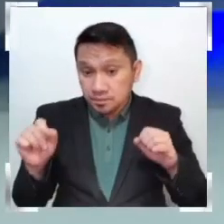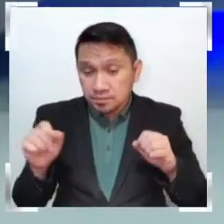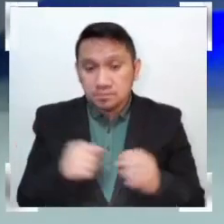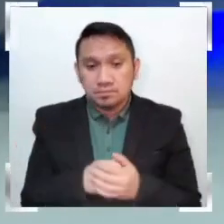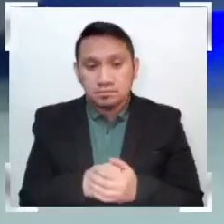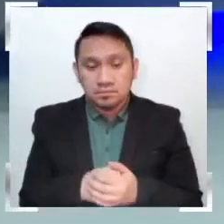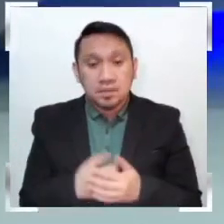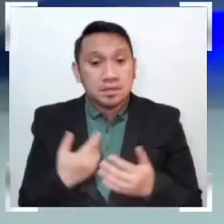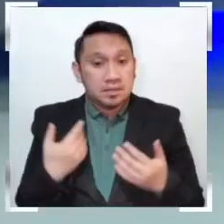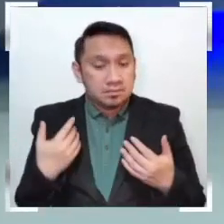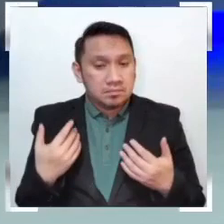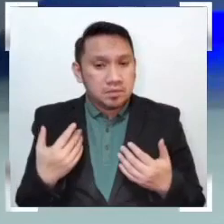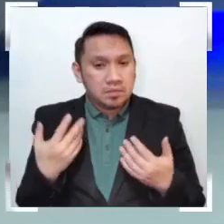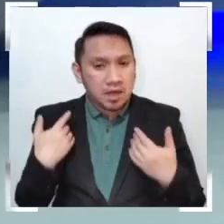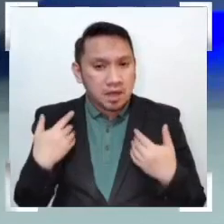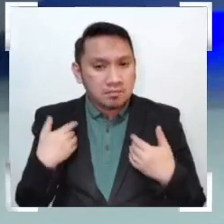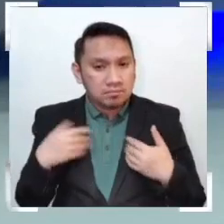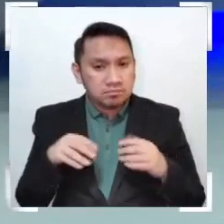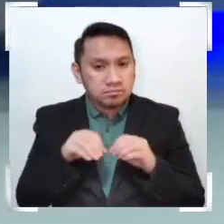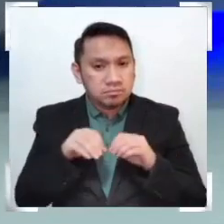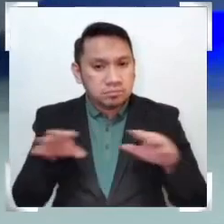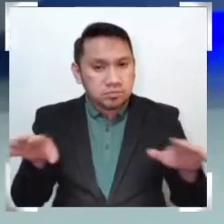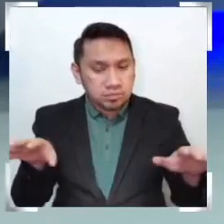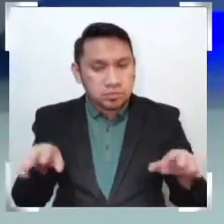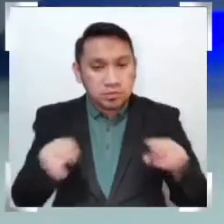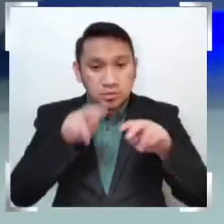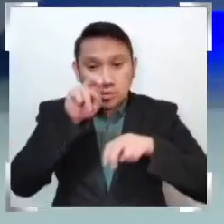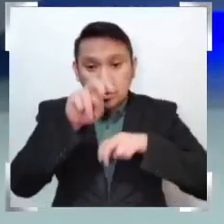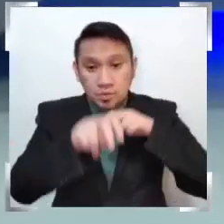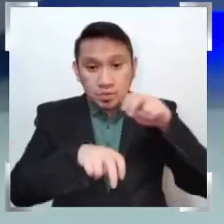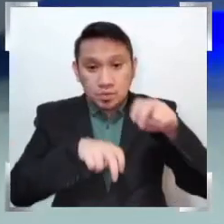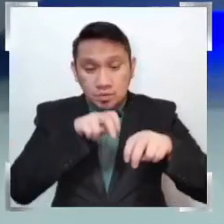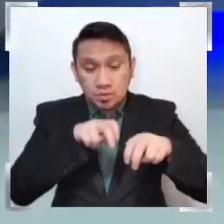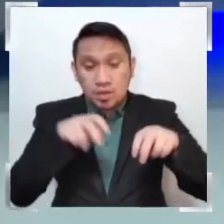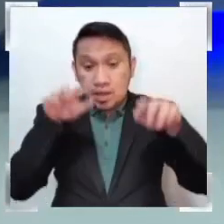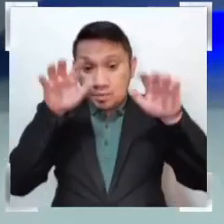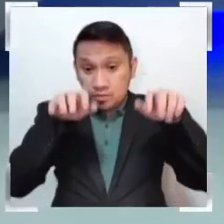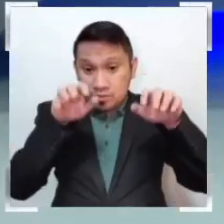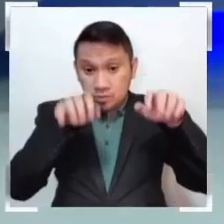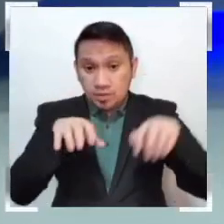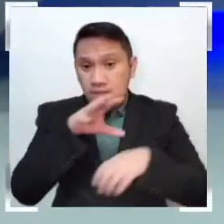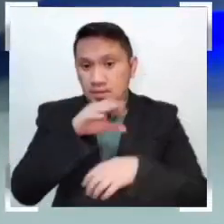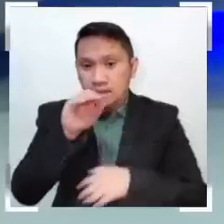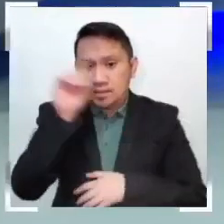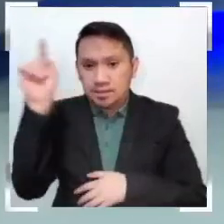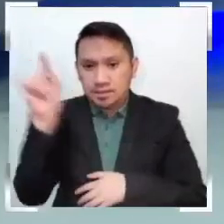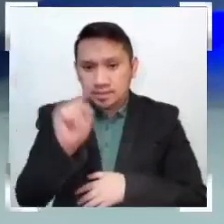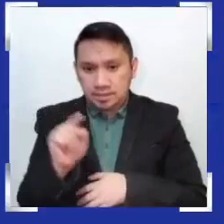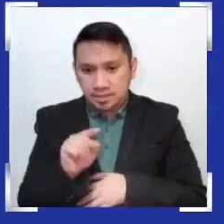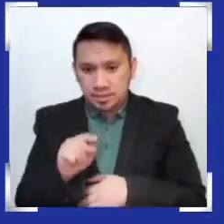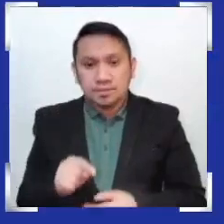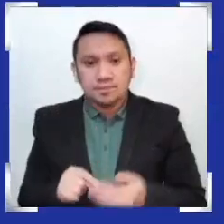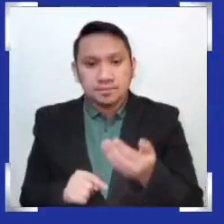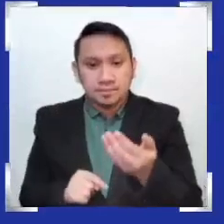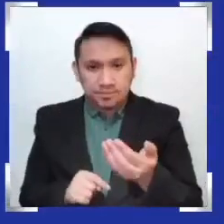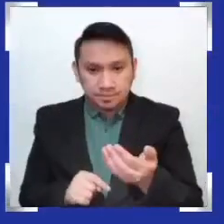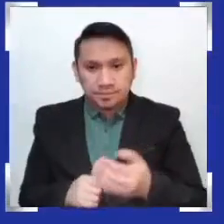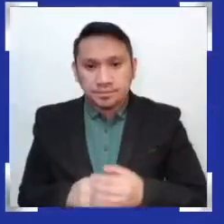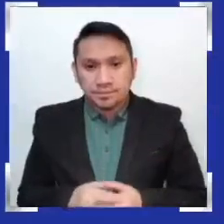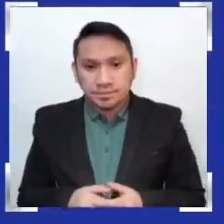na pagsakay sa Ferris wheel na sinabayan ng ulan na may kidlat pa. Saksi si Cedric Castillo.